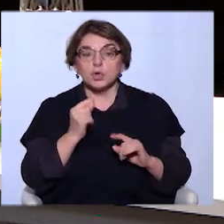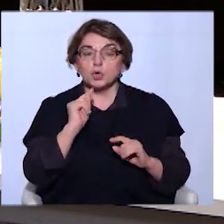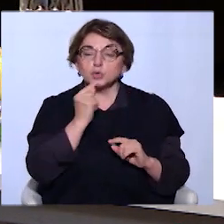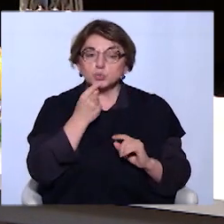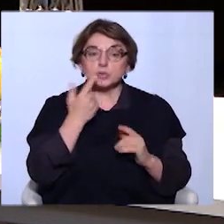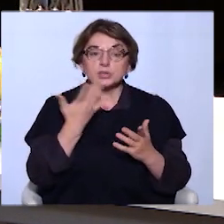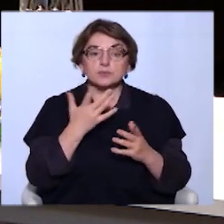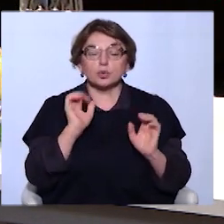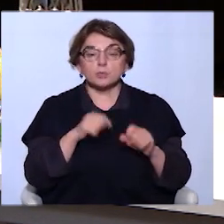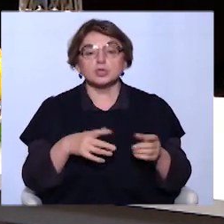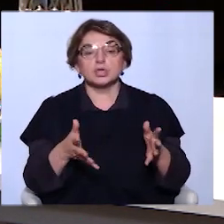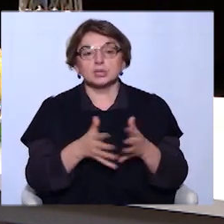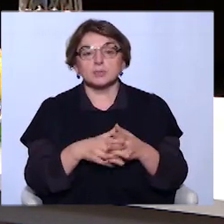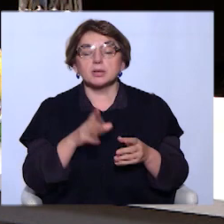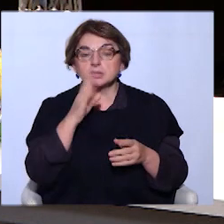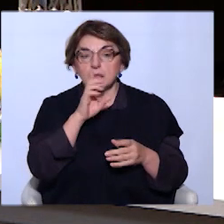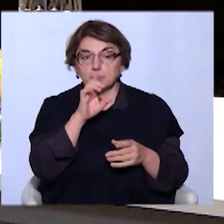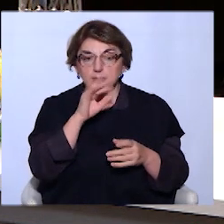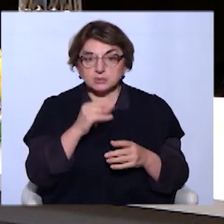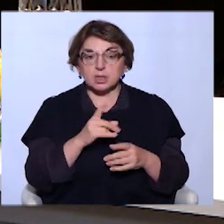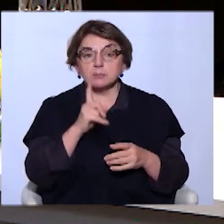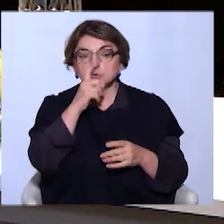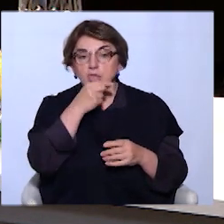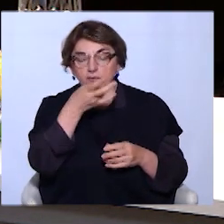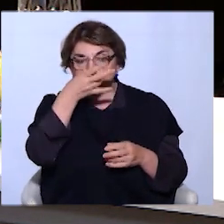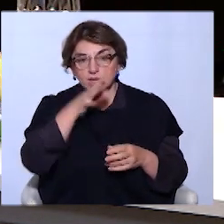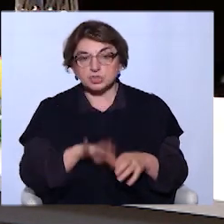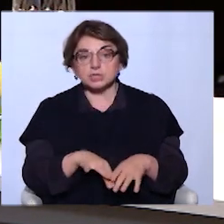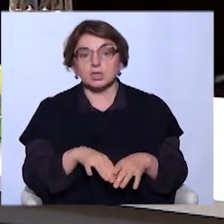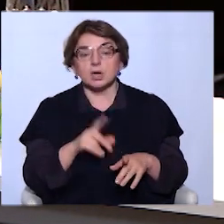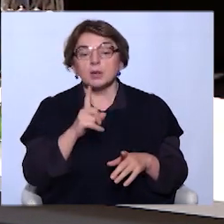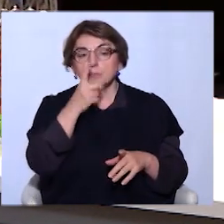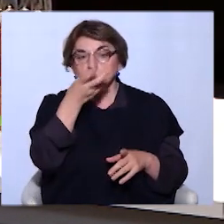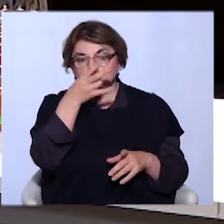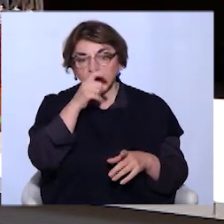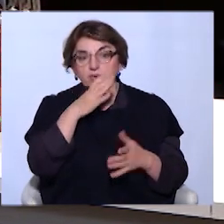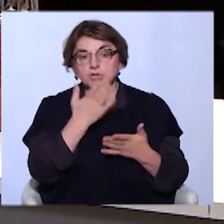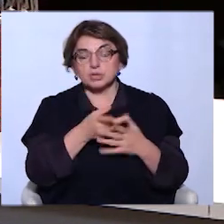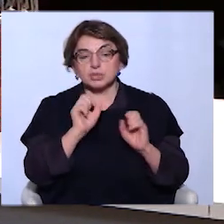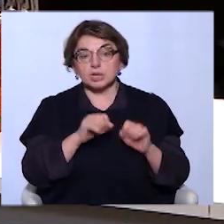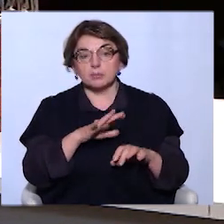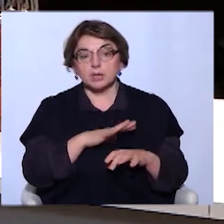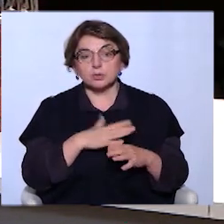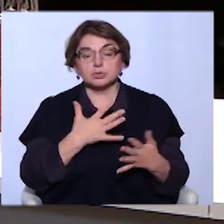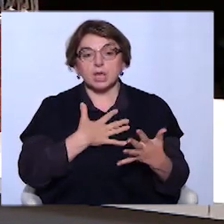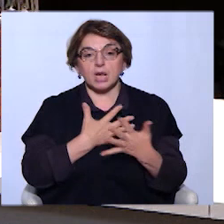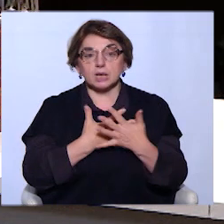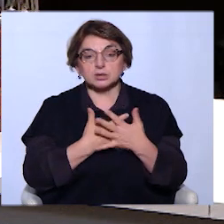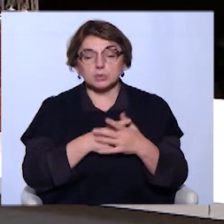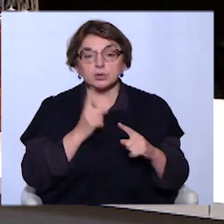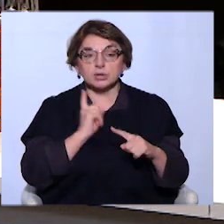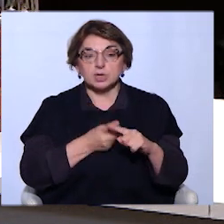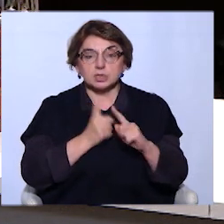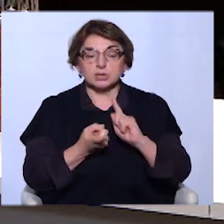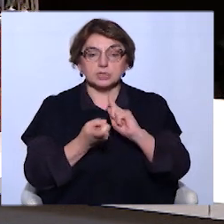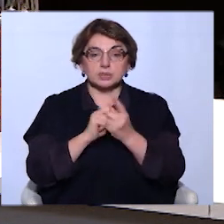ნივთიერება, რომელიც შედგება წყალბადისა და მჟაური ნაშთისაგან, რომ მჟავაში შეიძლება აქტიური მეტალით